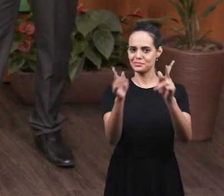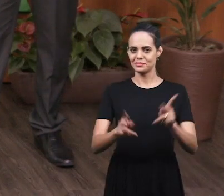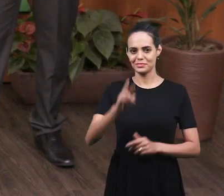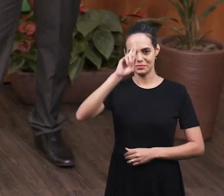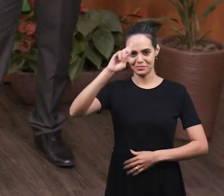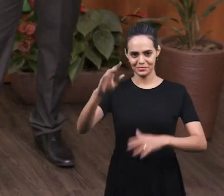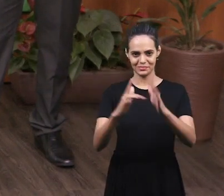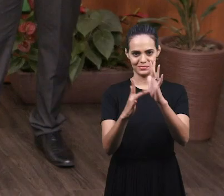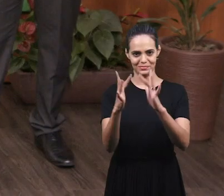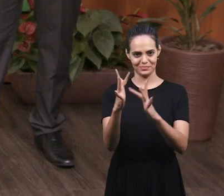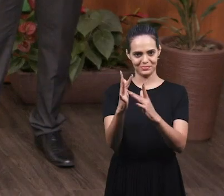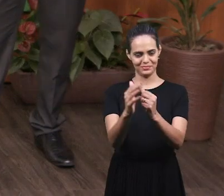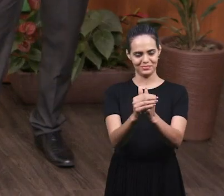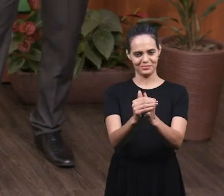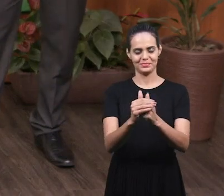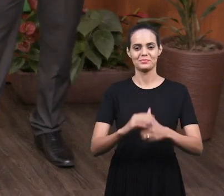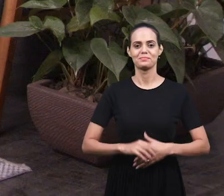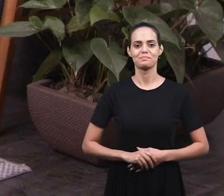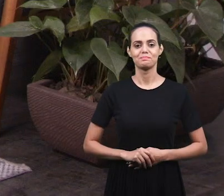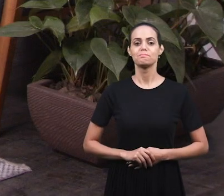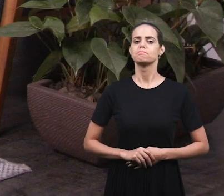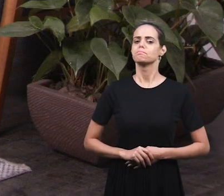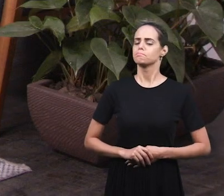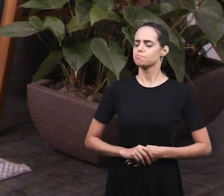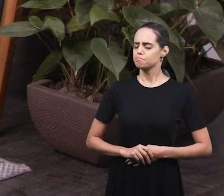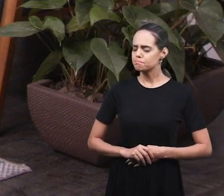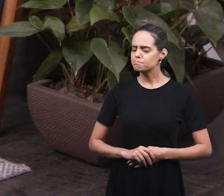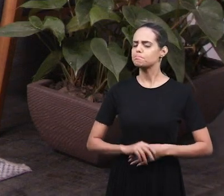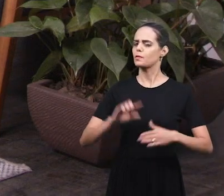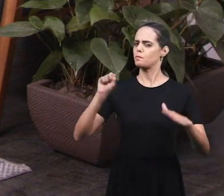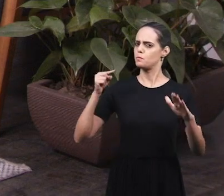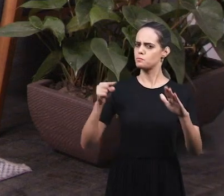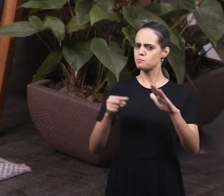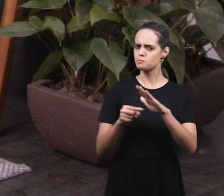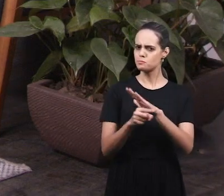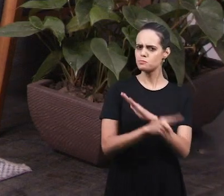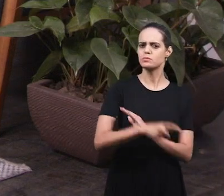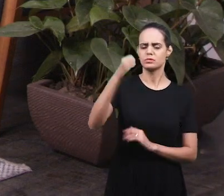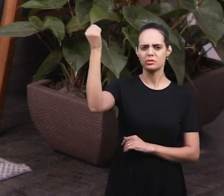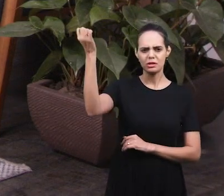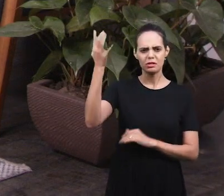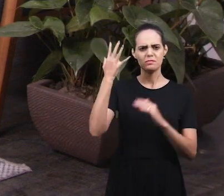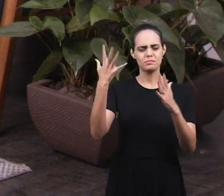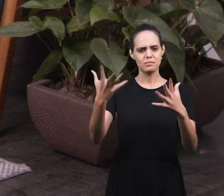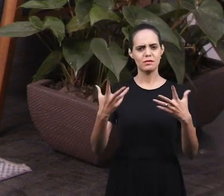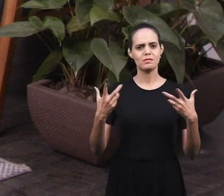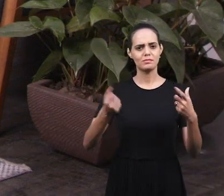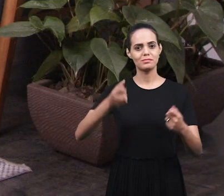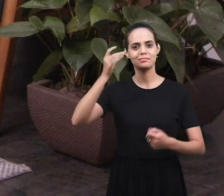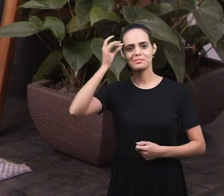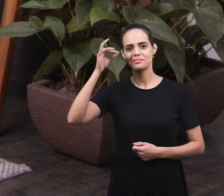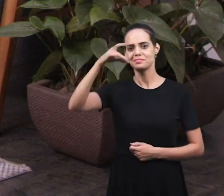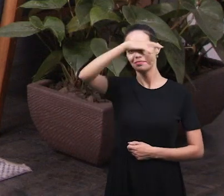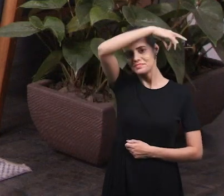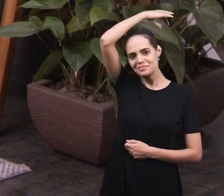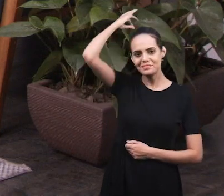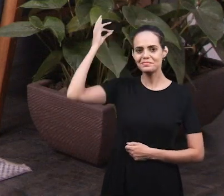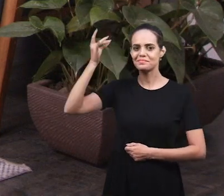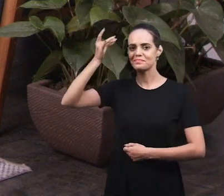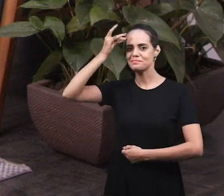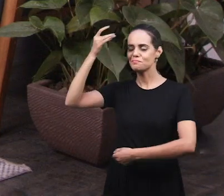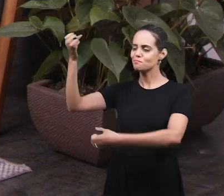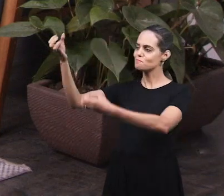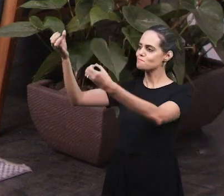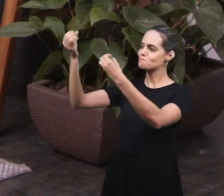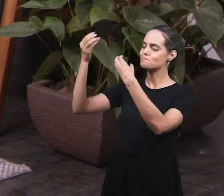Seigneur Jésus, la paix du Seigneur. Quelle profondeur merveilleuse des révélations que le Saint-Esprit